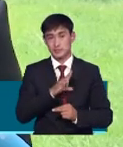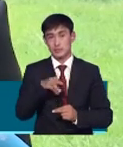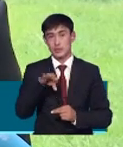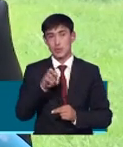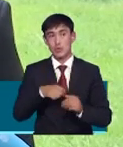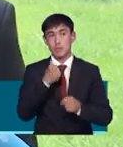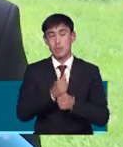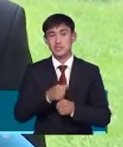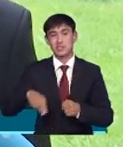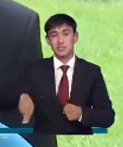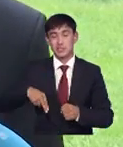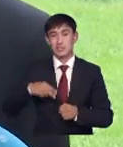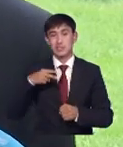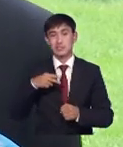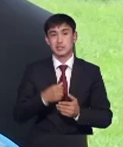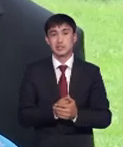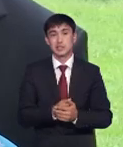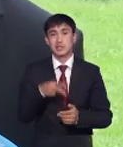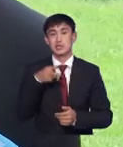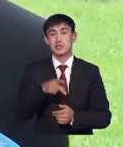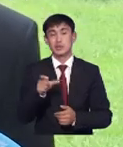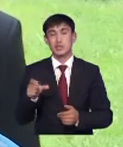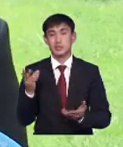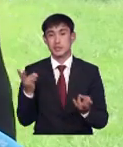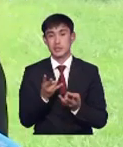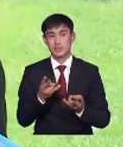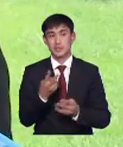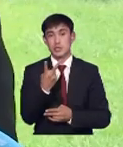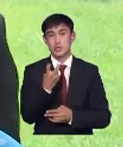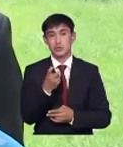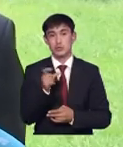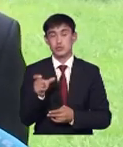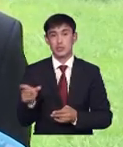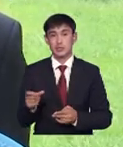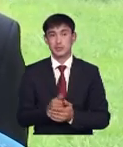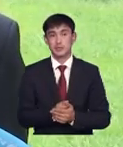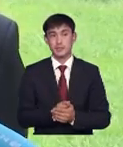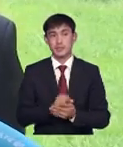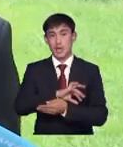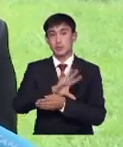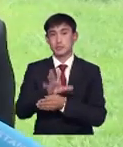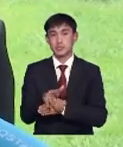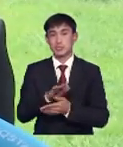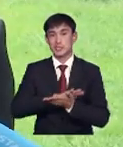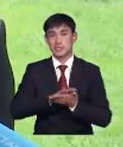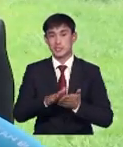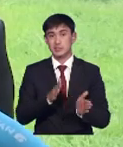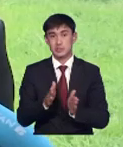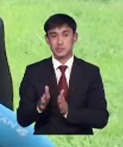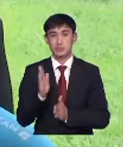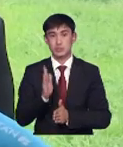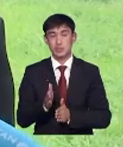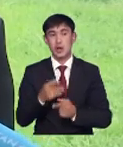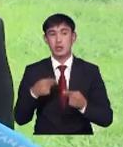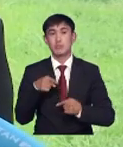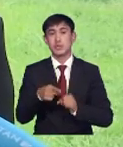ТУ-сының бас директоры 2000 адамдай керек деп. 2000 адамның 200-і жаңағы енді қамтамасыз ететін тазалықты қамтамасыз ететін адамдар болатын болса,